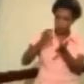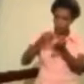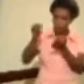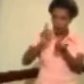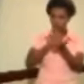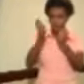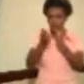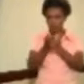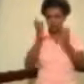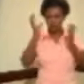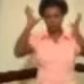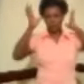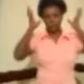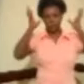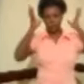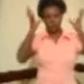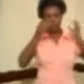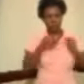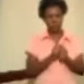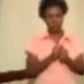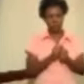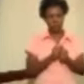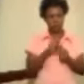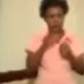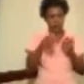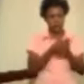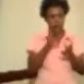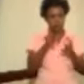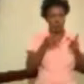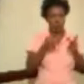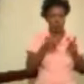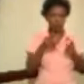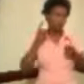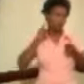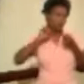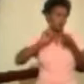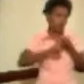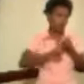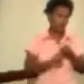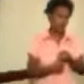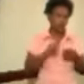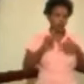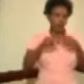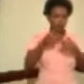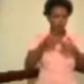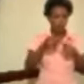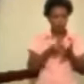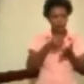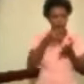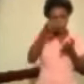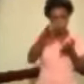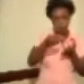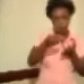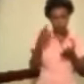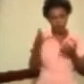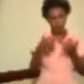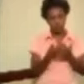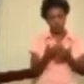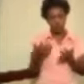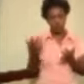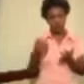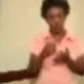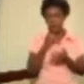centres de développement touristique, pareil à ceux que nous connaissons, qu'à les voisins, là, des grands pôles de développement. Côté que, c'est pas un mouvement